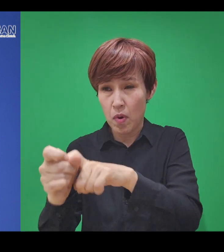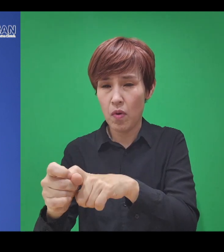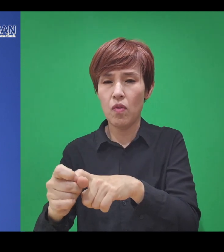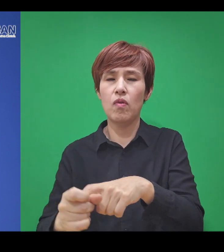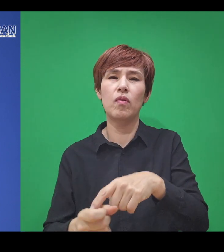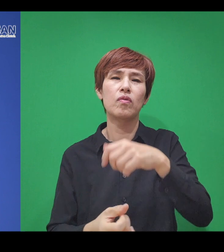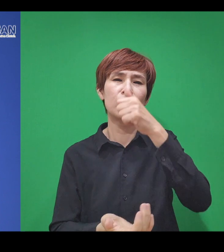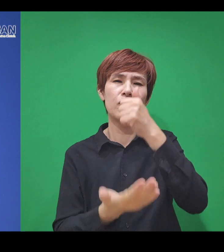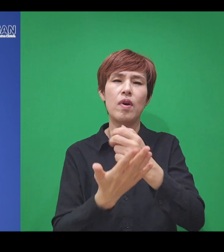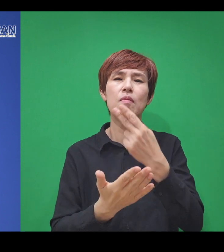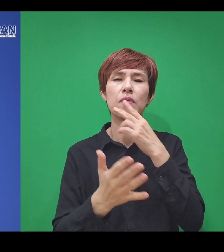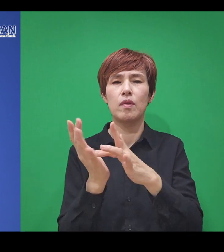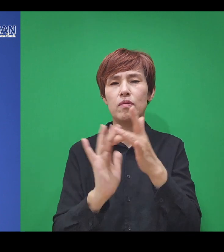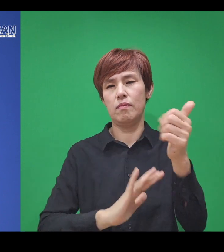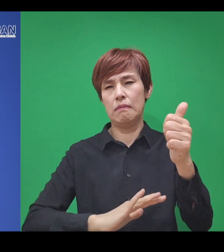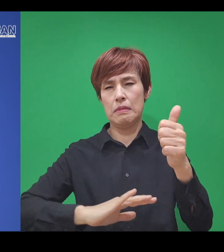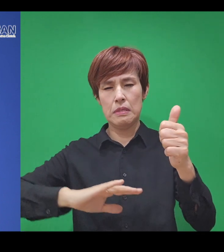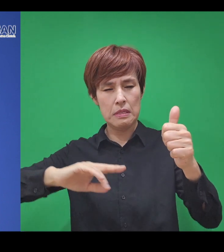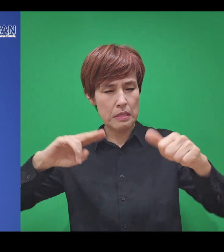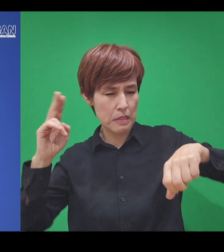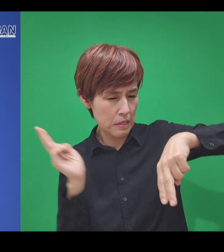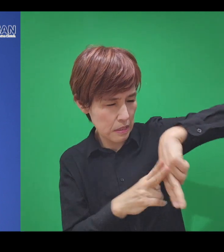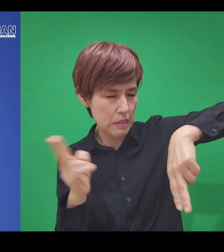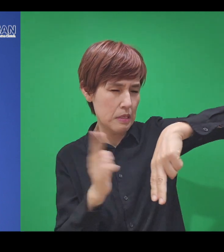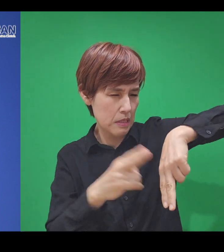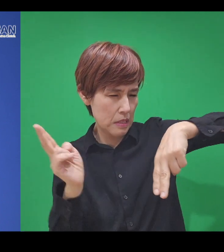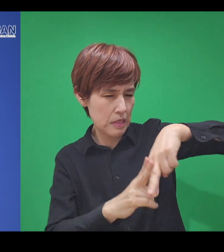무죄한 한 사람을 저렇게 때렸어요.